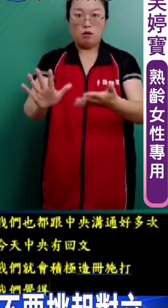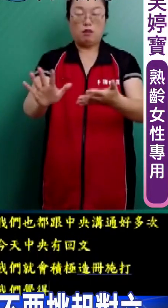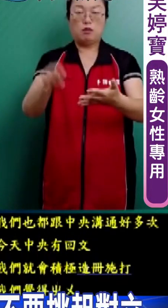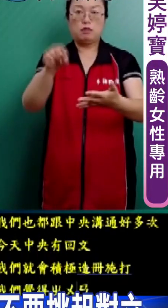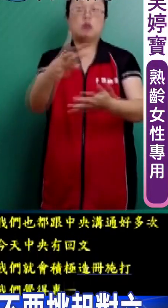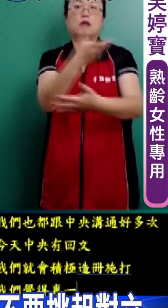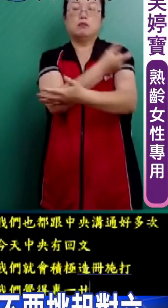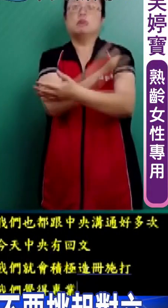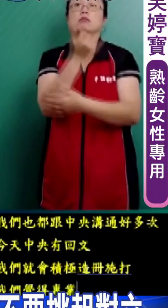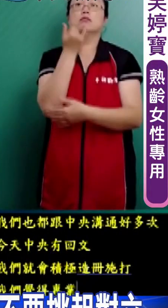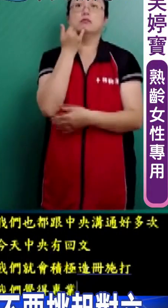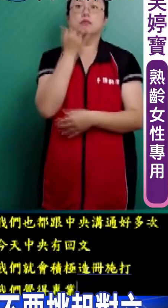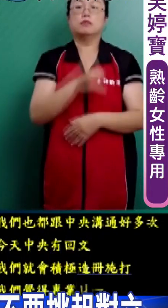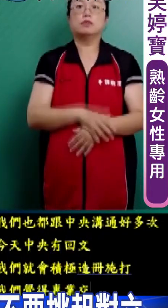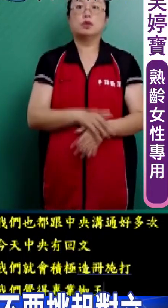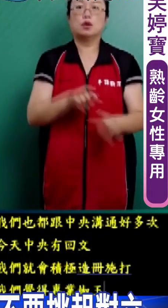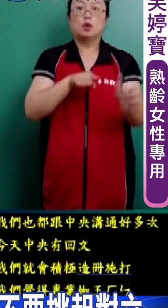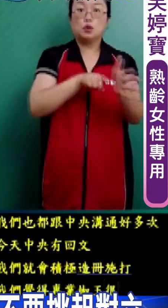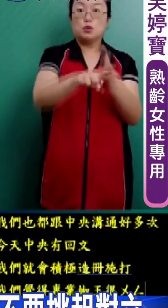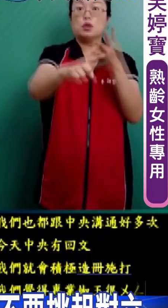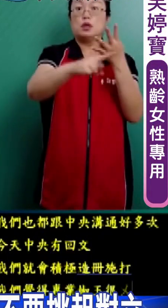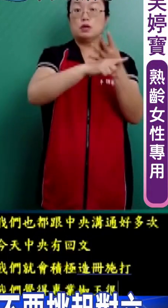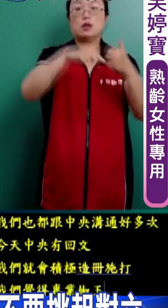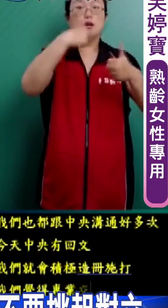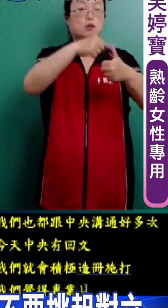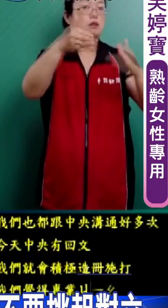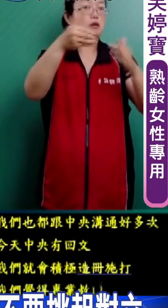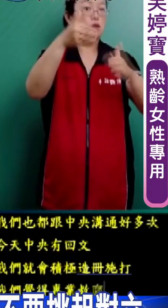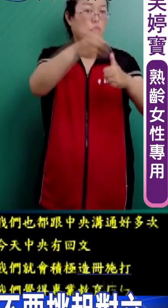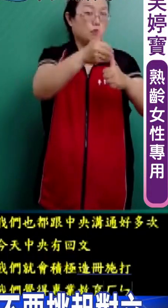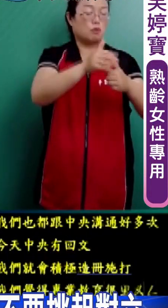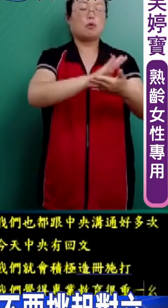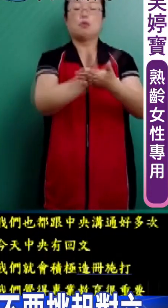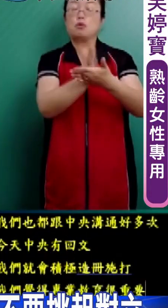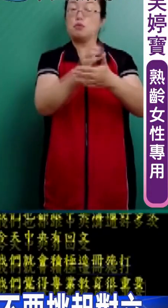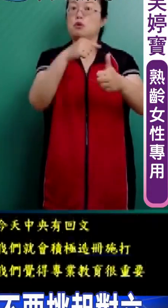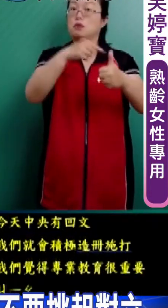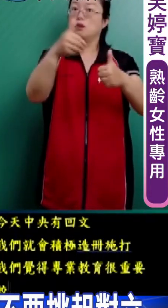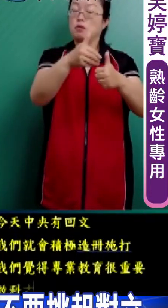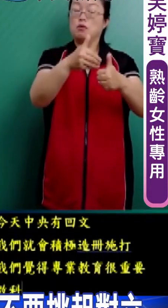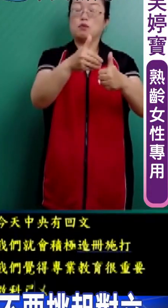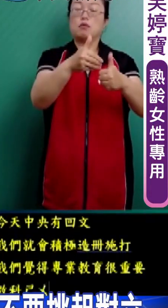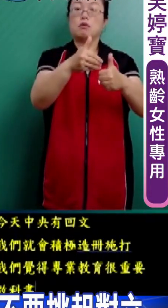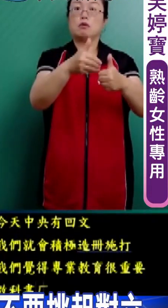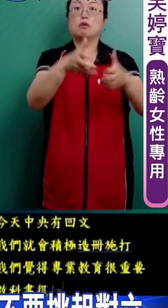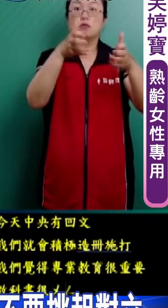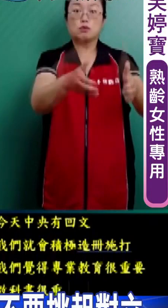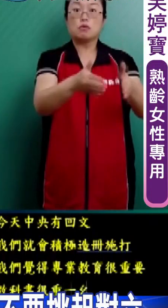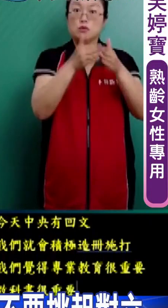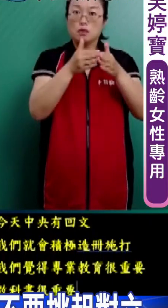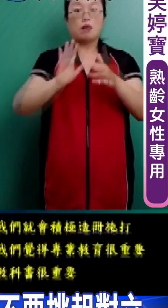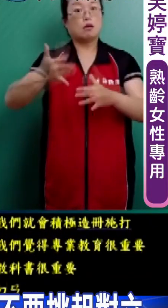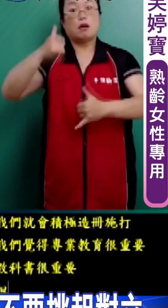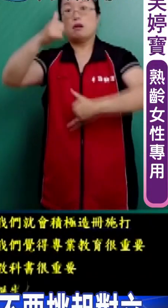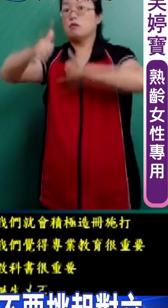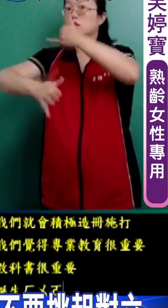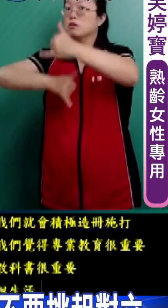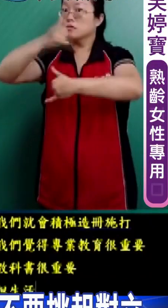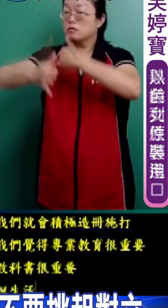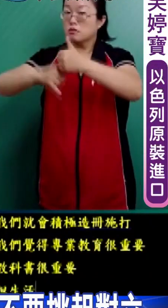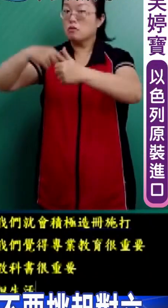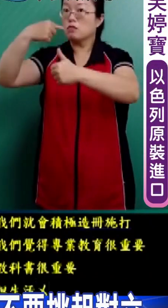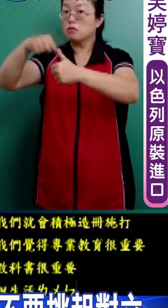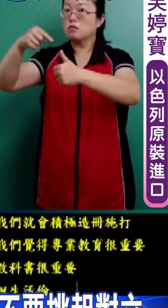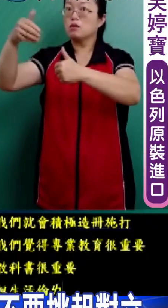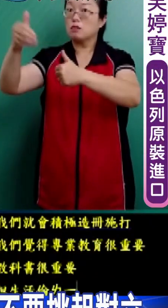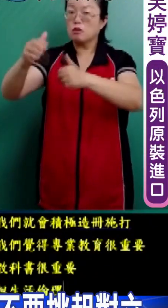的教育很重要，书本上的教育很重要，教科书上的教育很重要，但生活教育、伦理教育